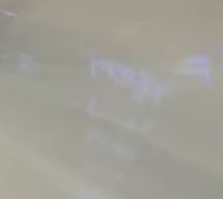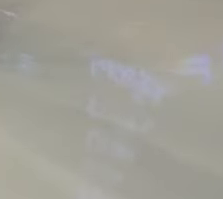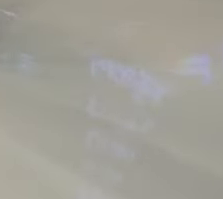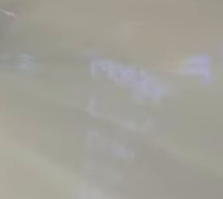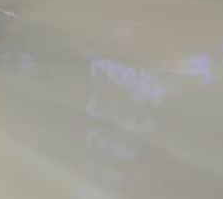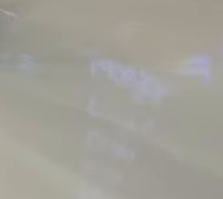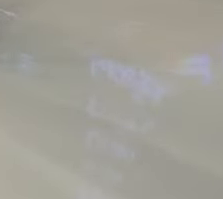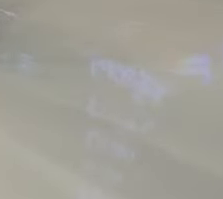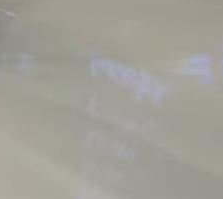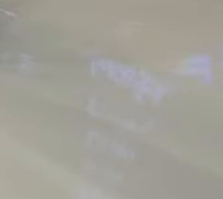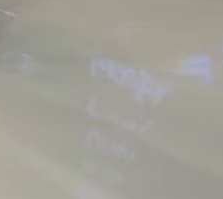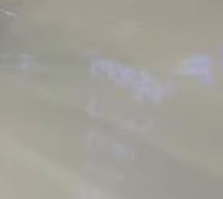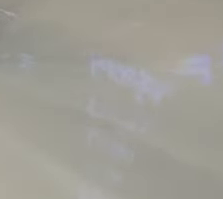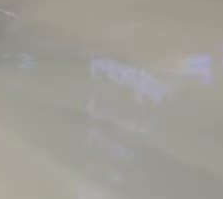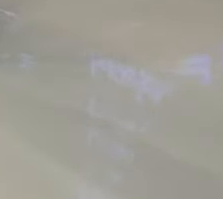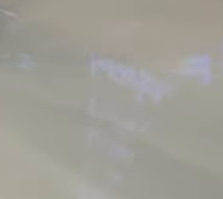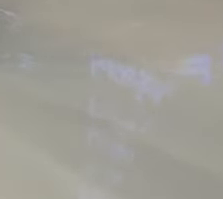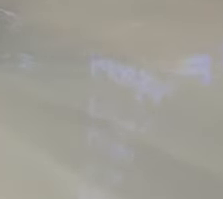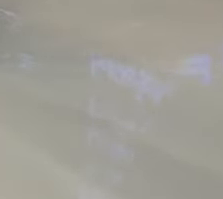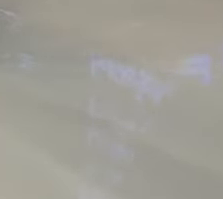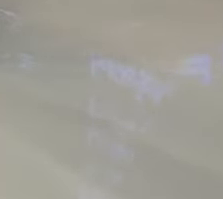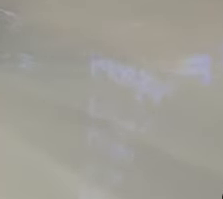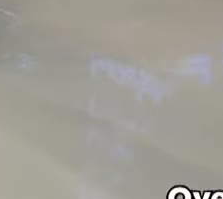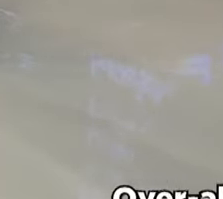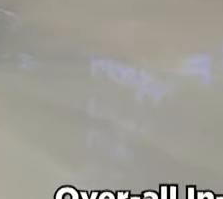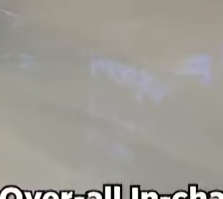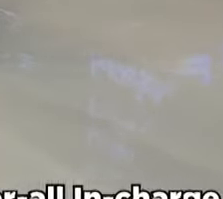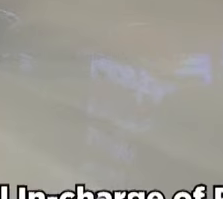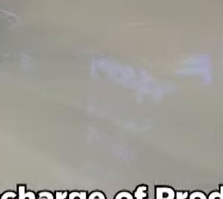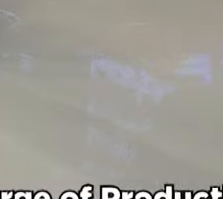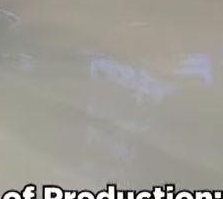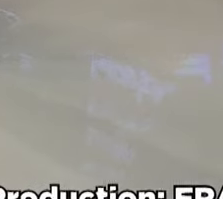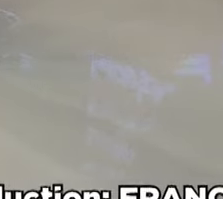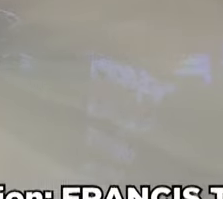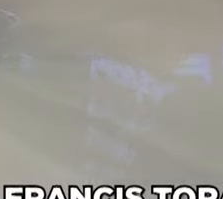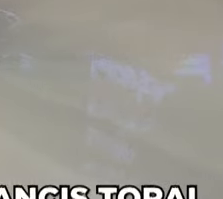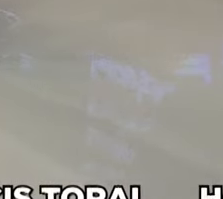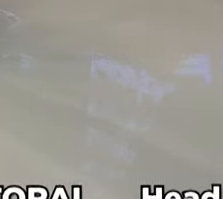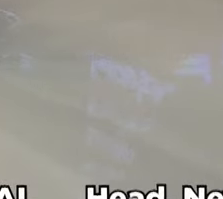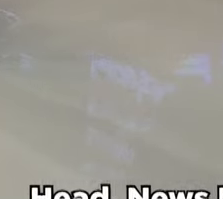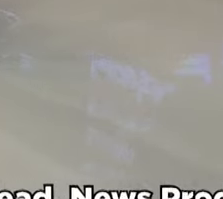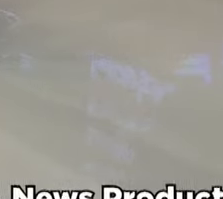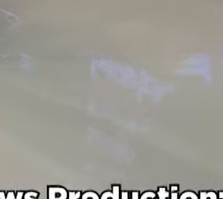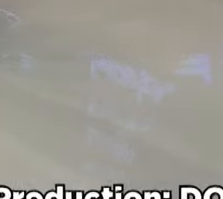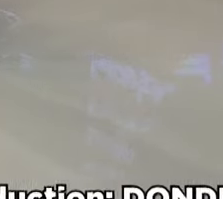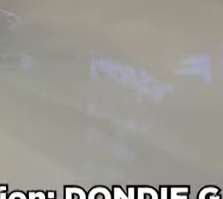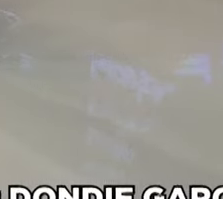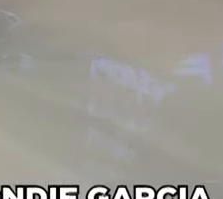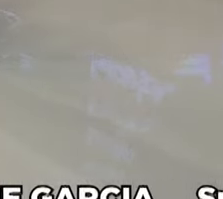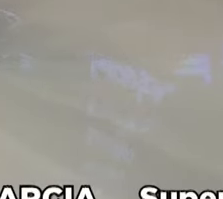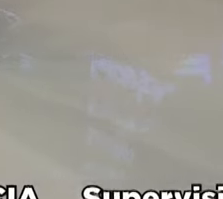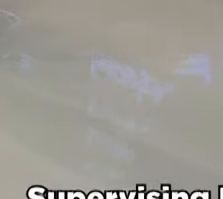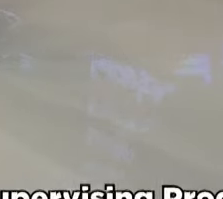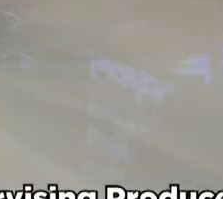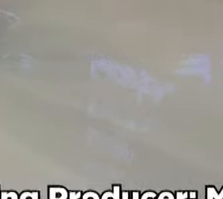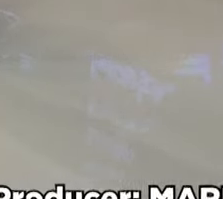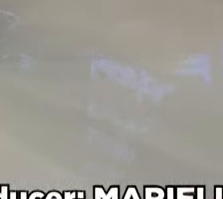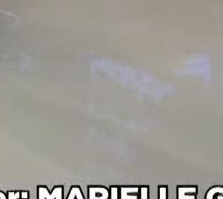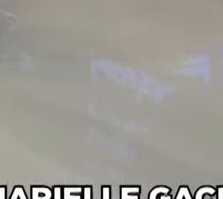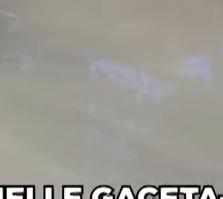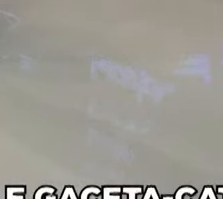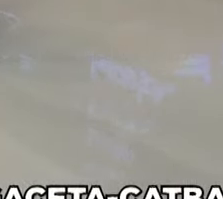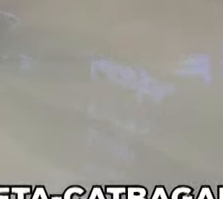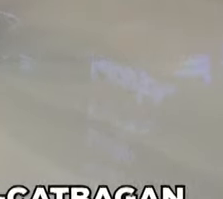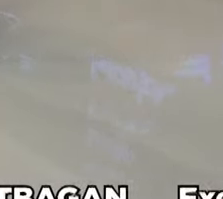Ano yung sapatos? Hindi, sapatos. Yung molde. Yung molde. Oh, kala ko pinagtagpi-tagpi sapatos, pira-piras yung sapatos na